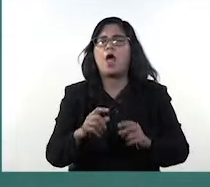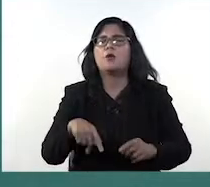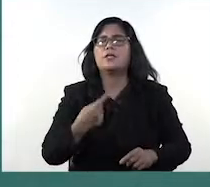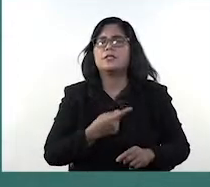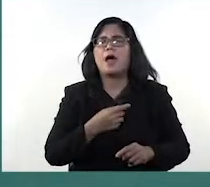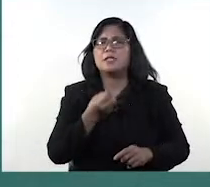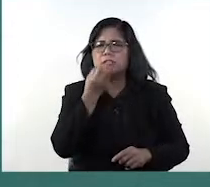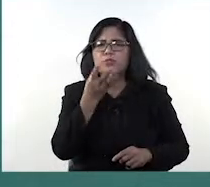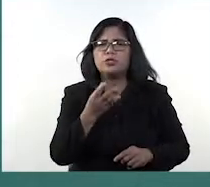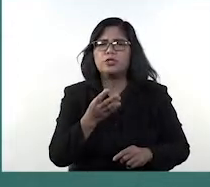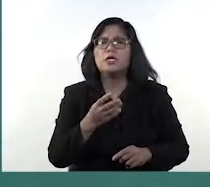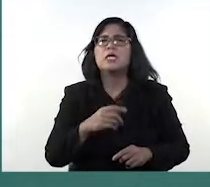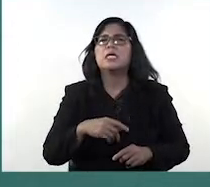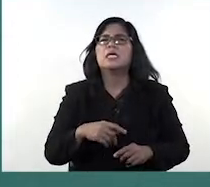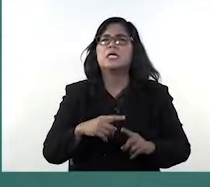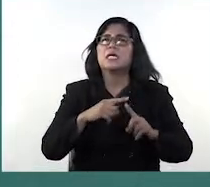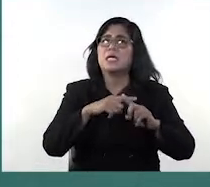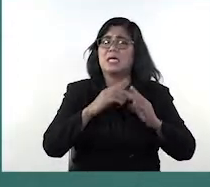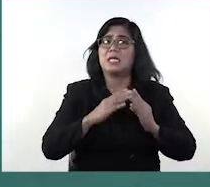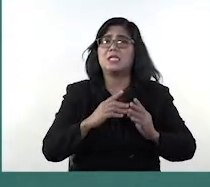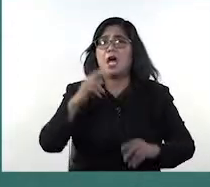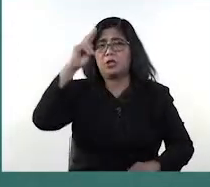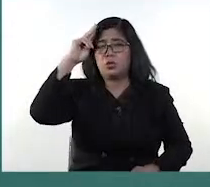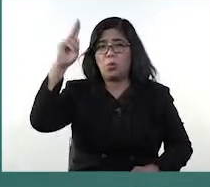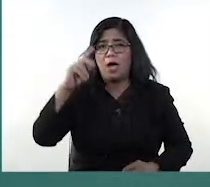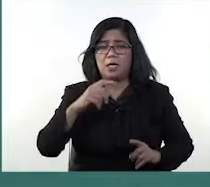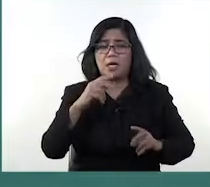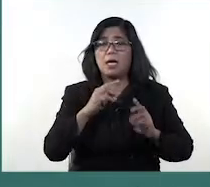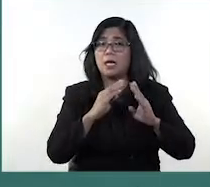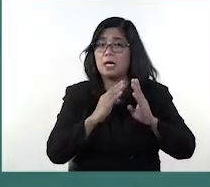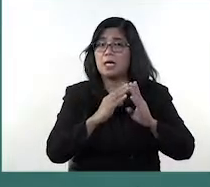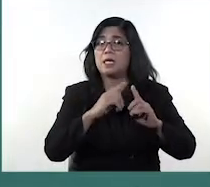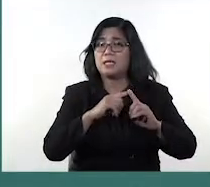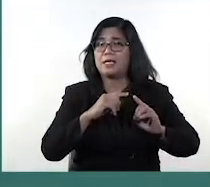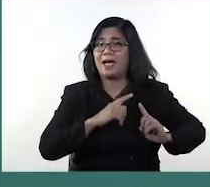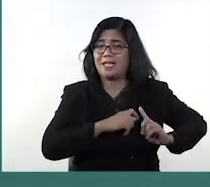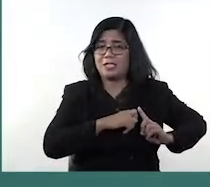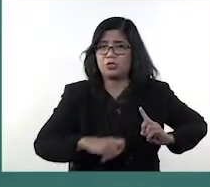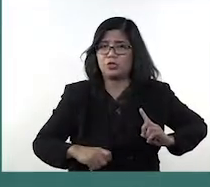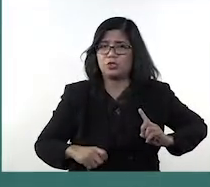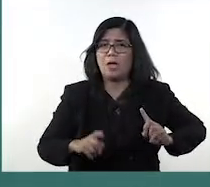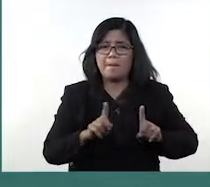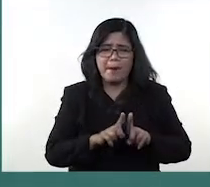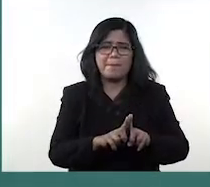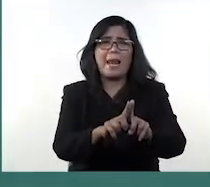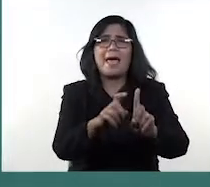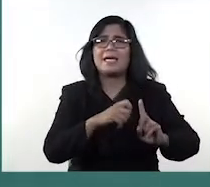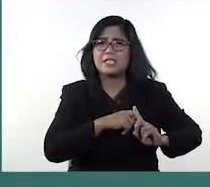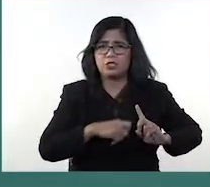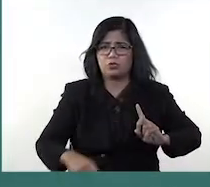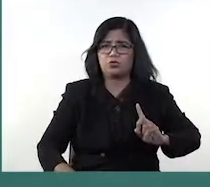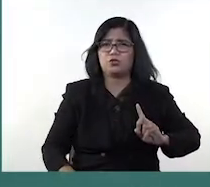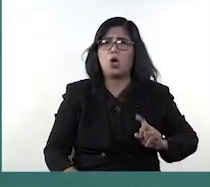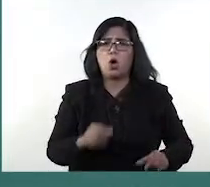Chris kalau kita menyebut diri sebagai gerejanya Kristus mempelainya Kristus orang-orang yang